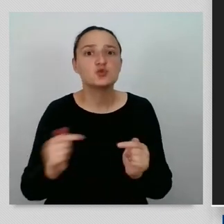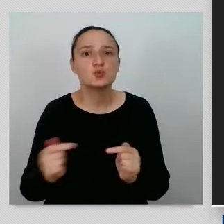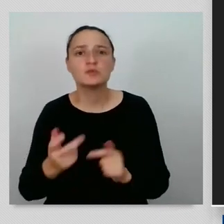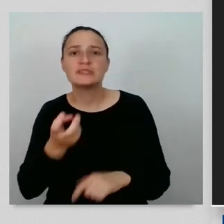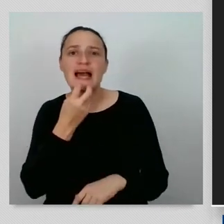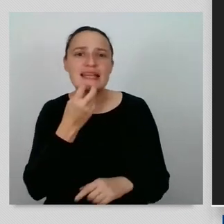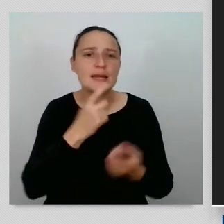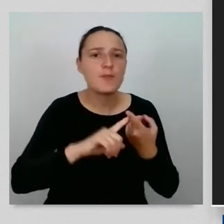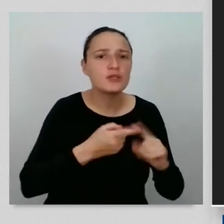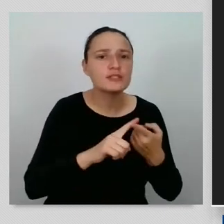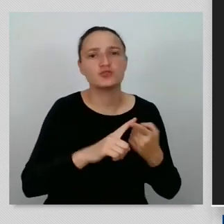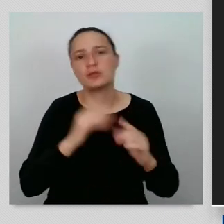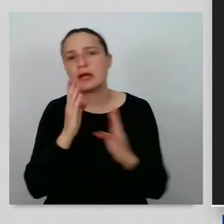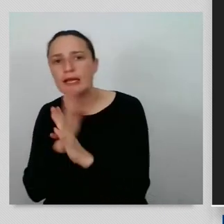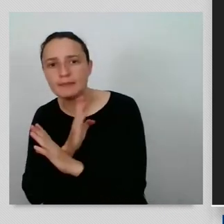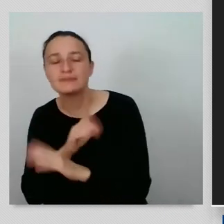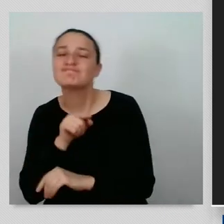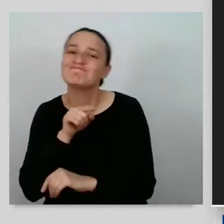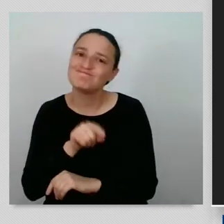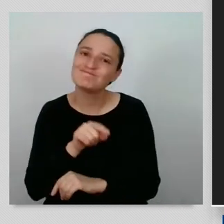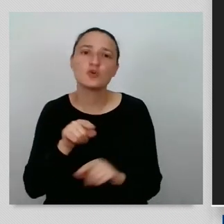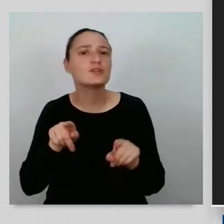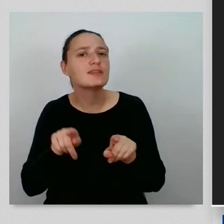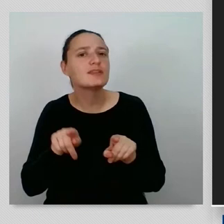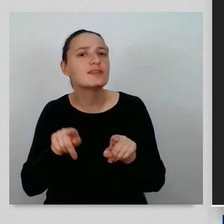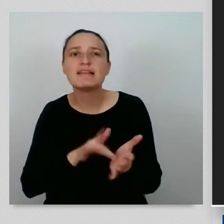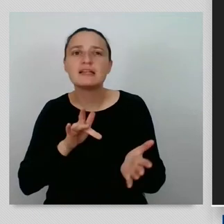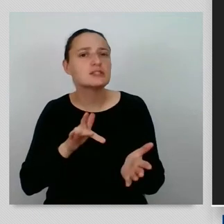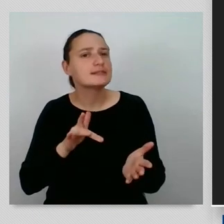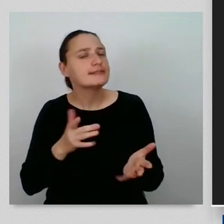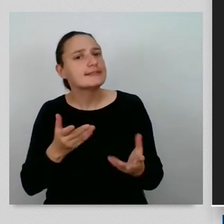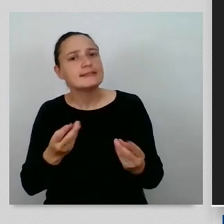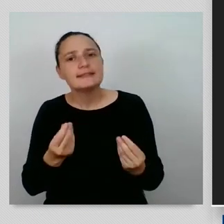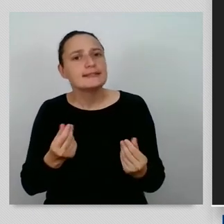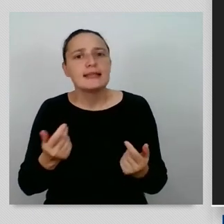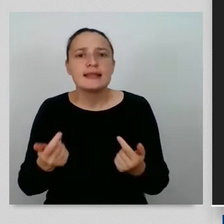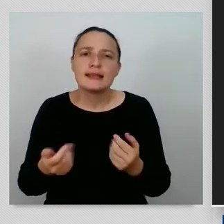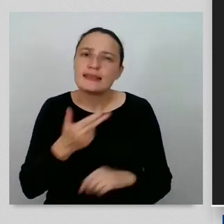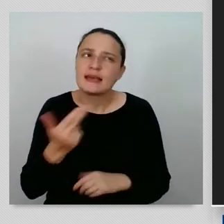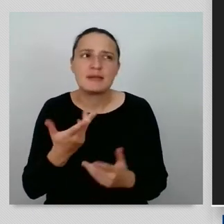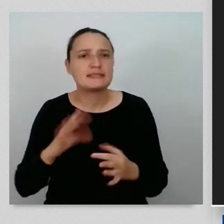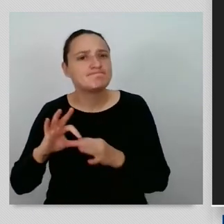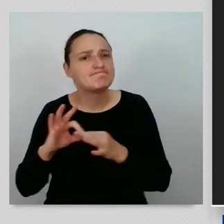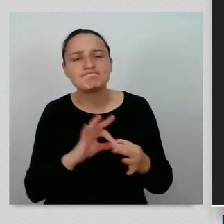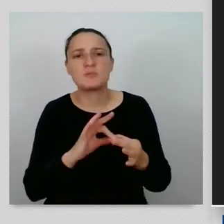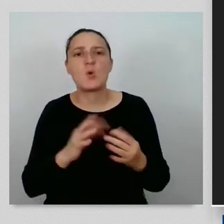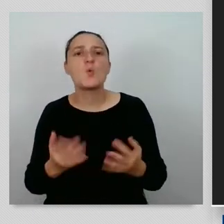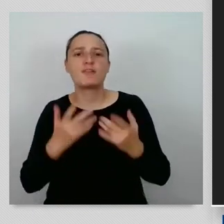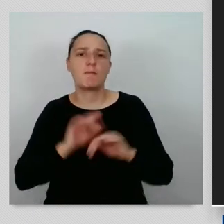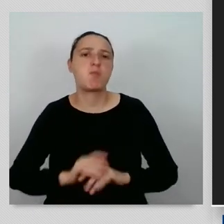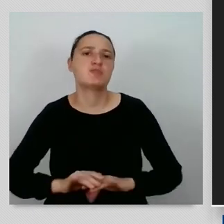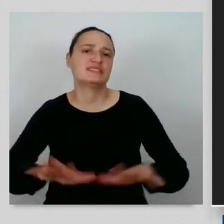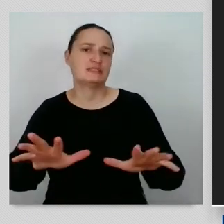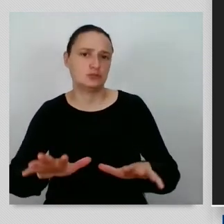energetycznej, polityce klimatycznej jest niezwykle wrażliwa, bardzo narażona na hasła populistyczne. Jeśli chcemy